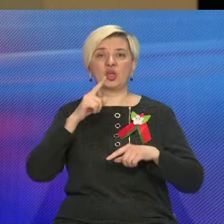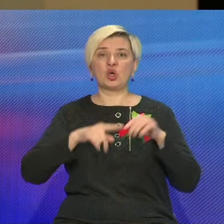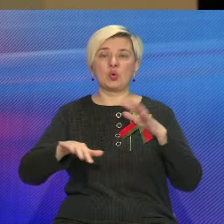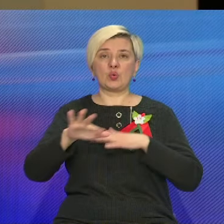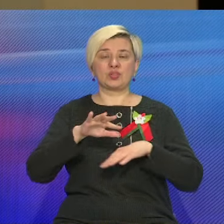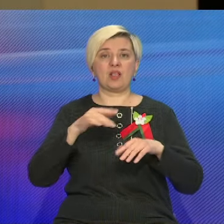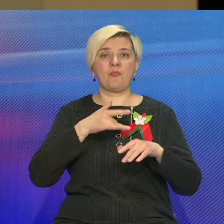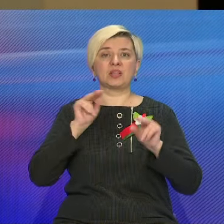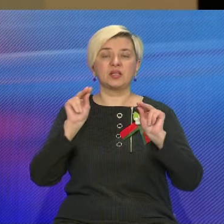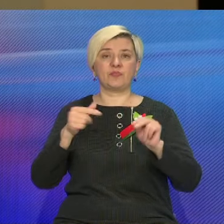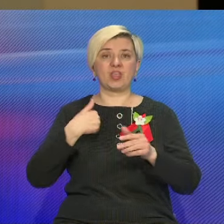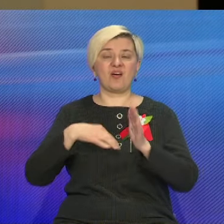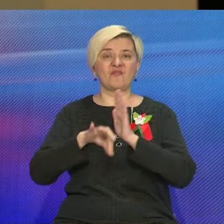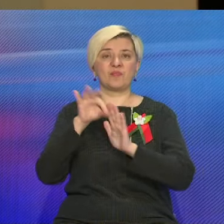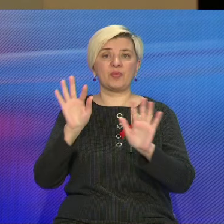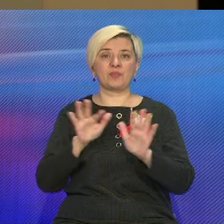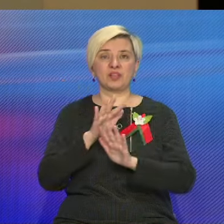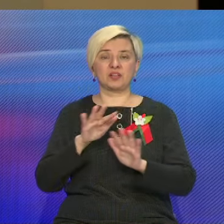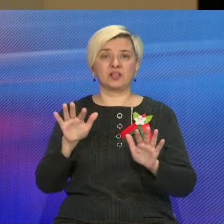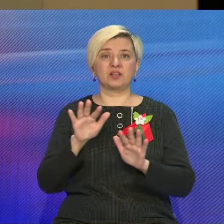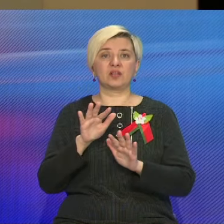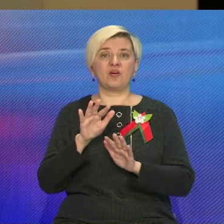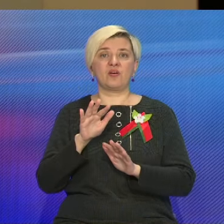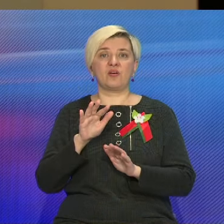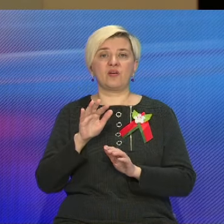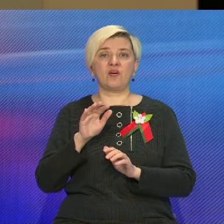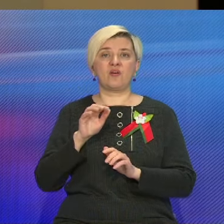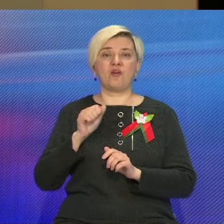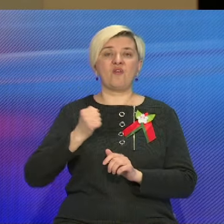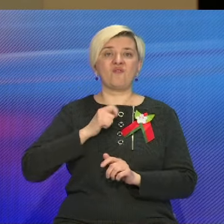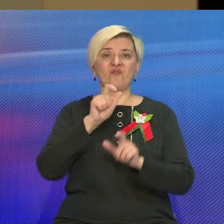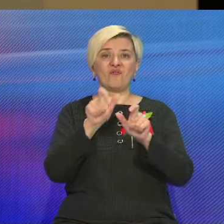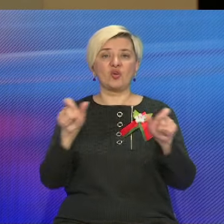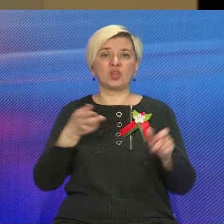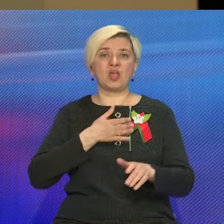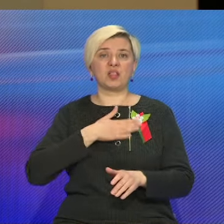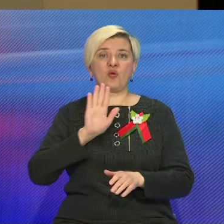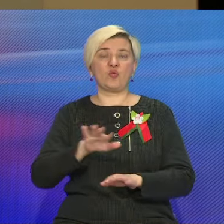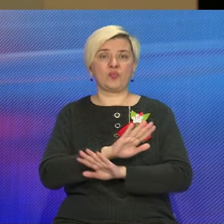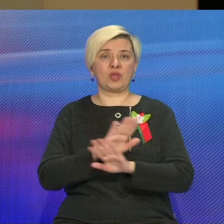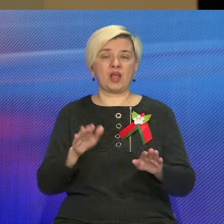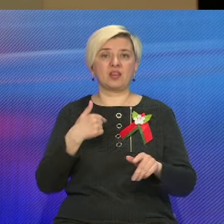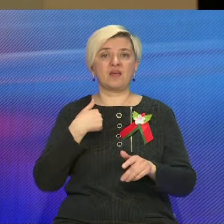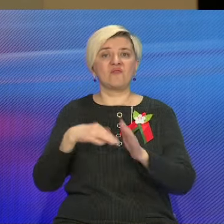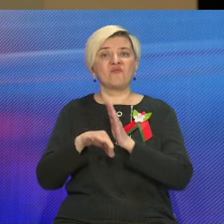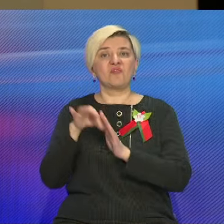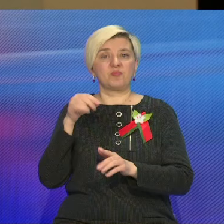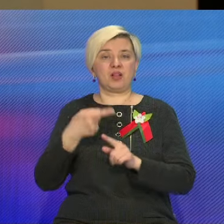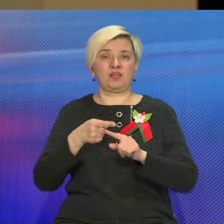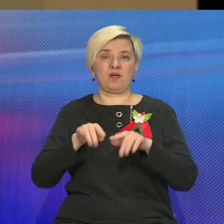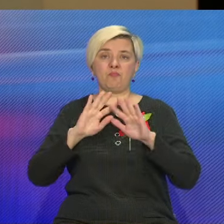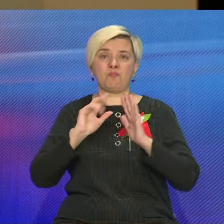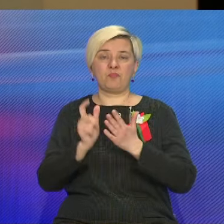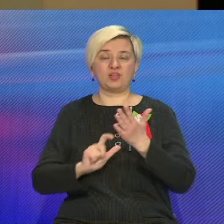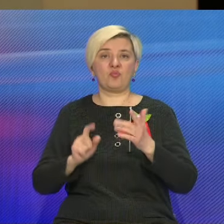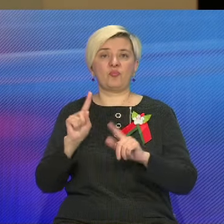Я выбрала песню исполнительницы Яны Войновской «Войны не умирают». Мой выбор пал на эту песню, так как мы, молодежь, в